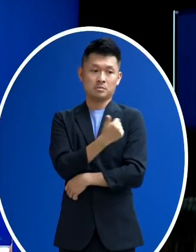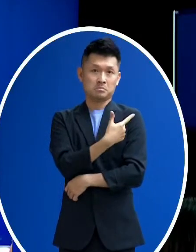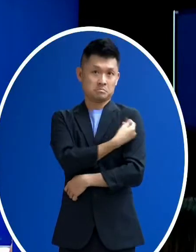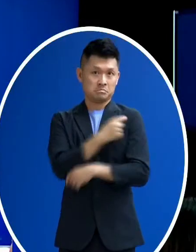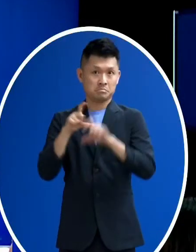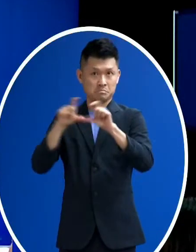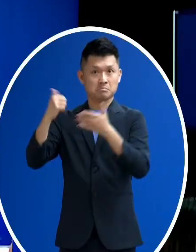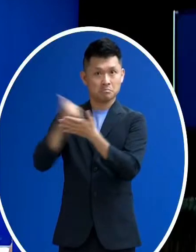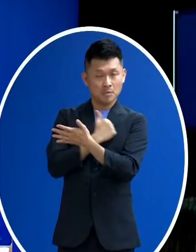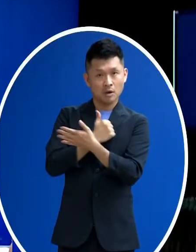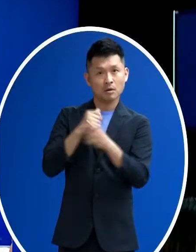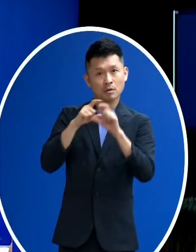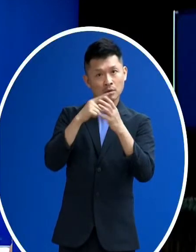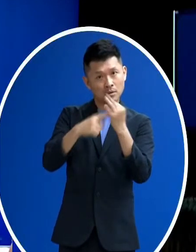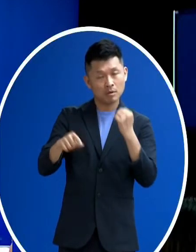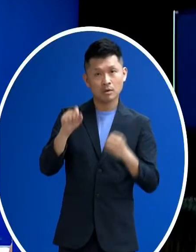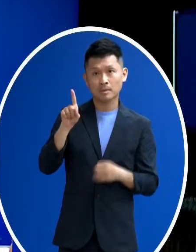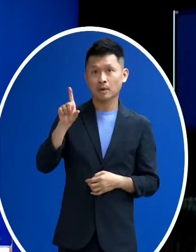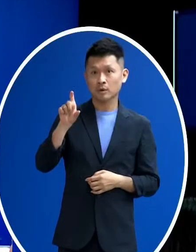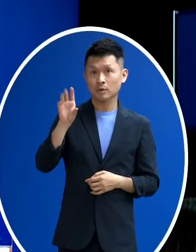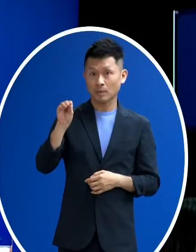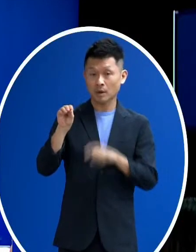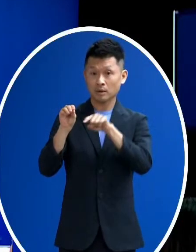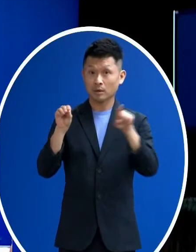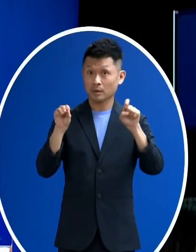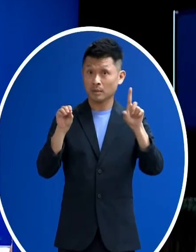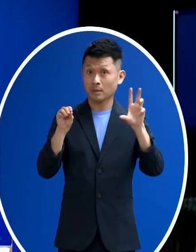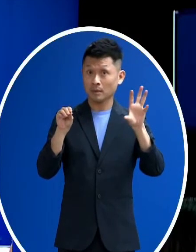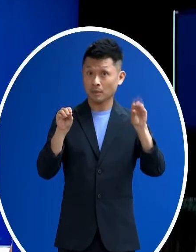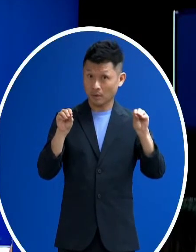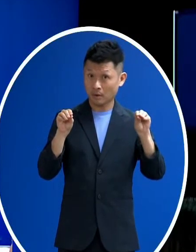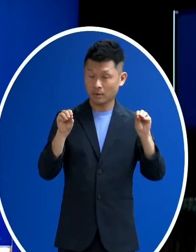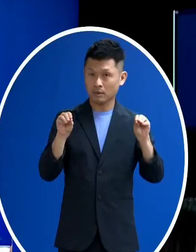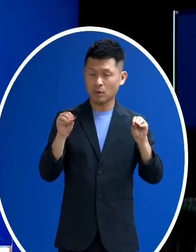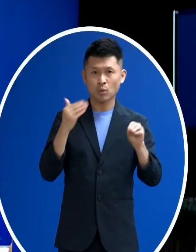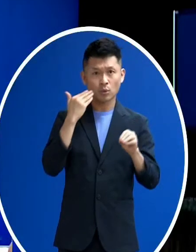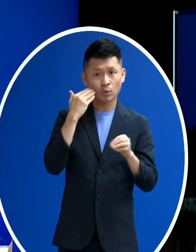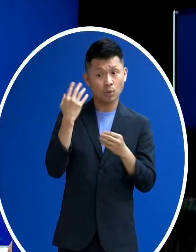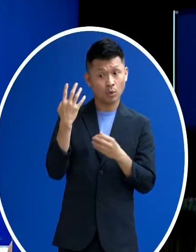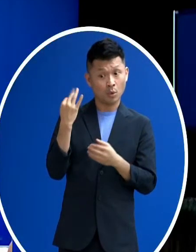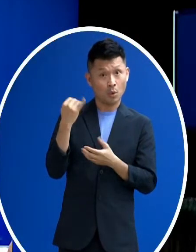量可能在160万到180万之间。那如果说以这个数量来说的话，